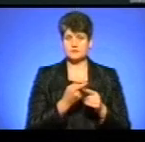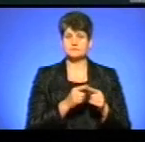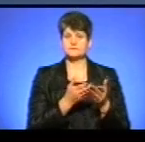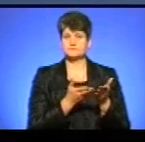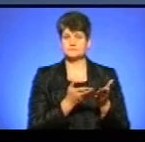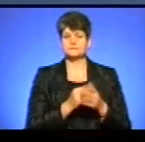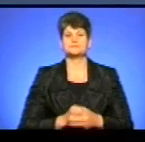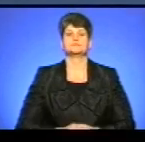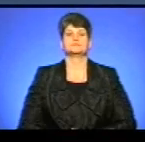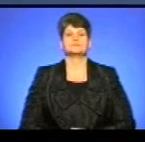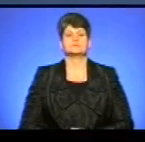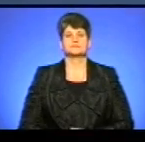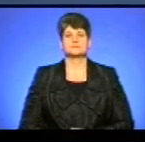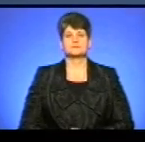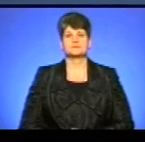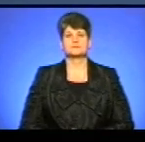Музика